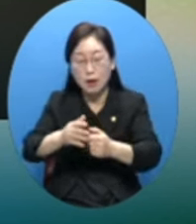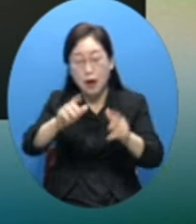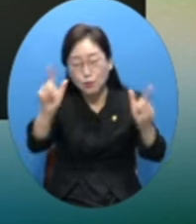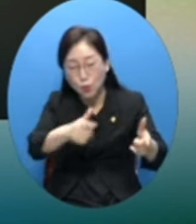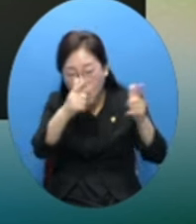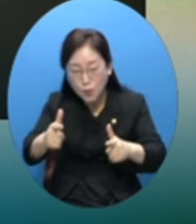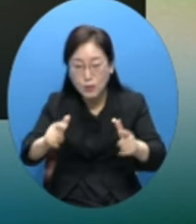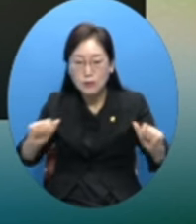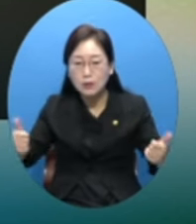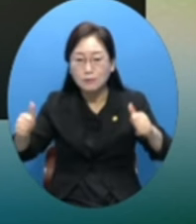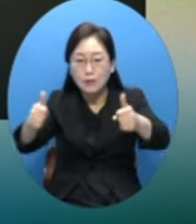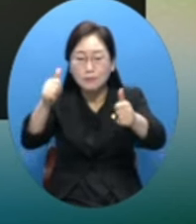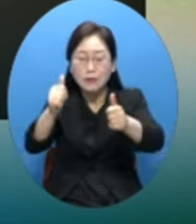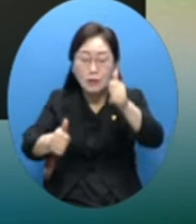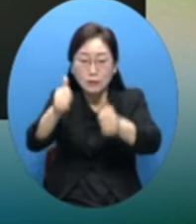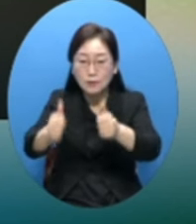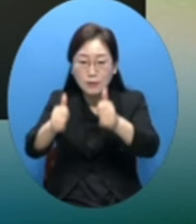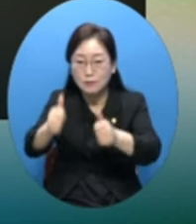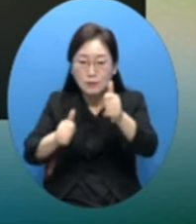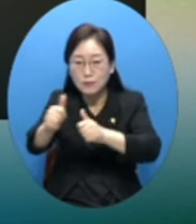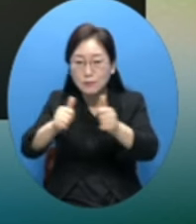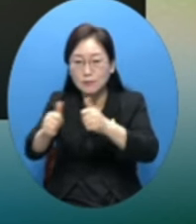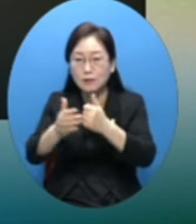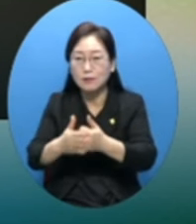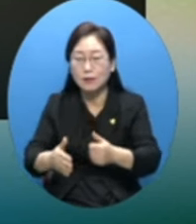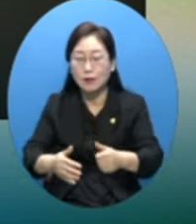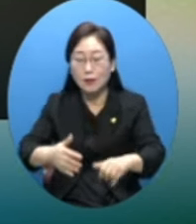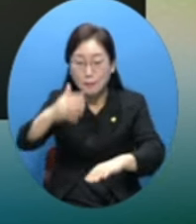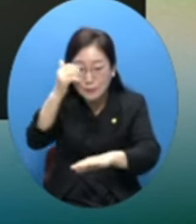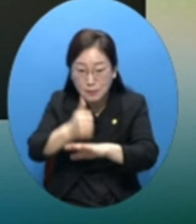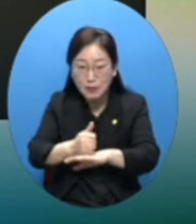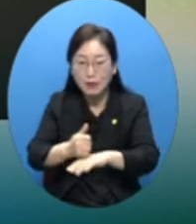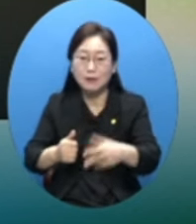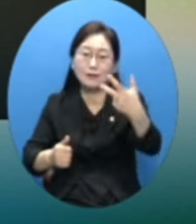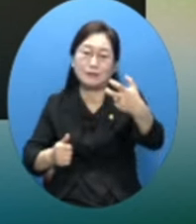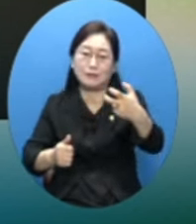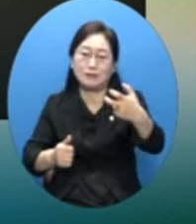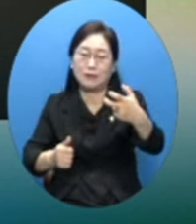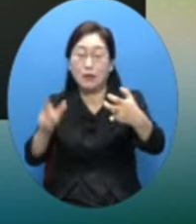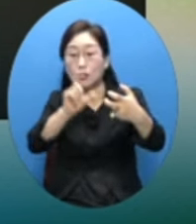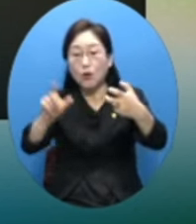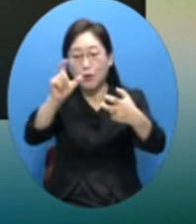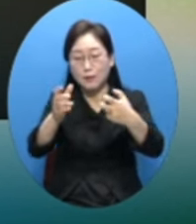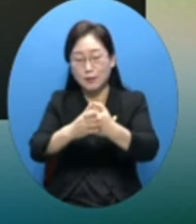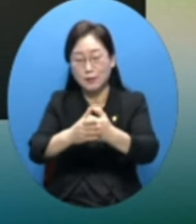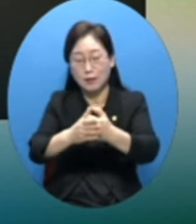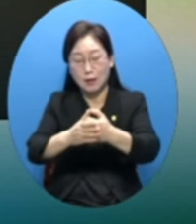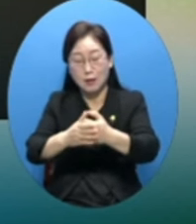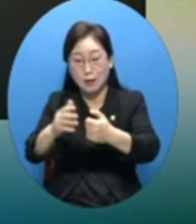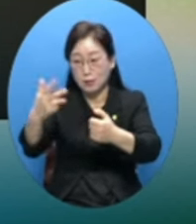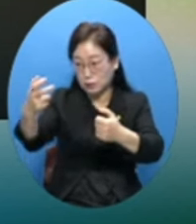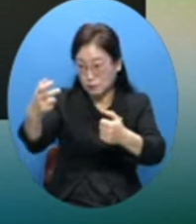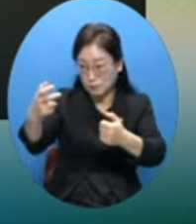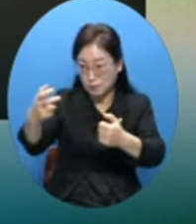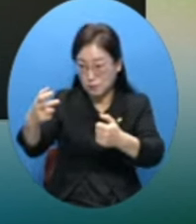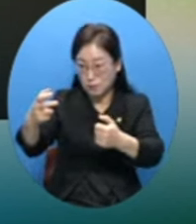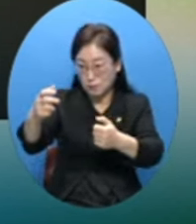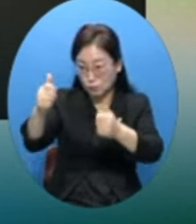상대는 73kg이고 자기 66kg 선수인데 붙어서